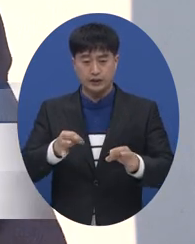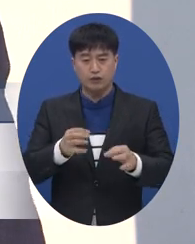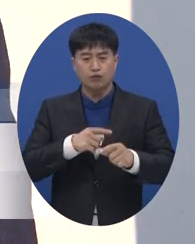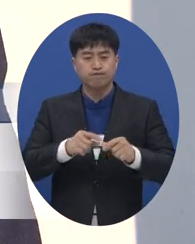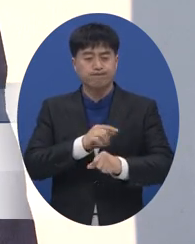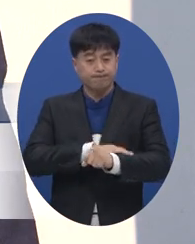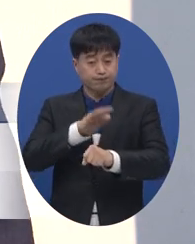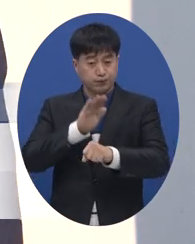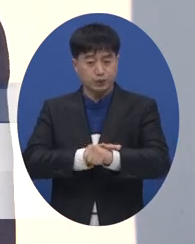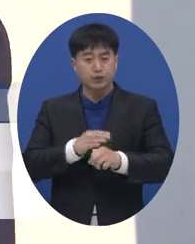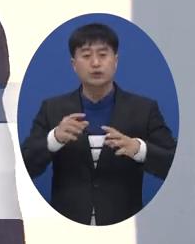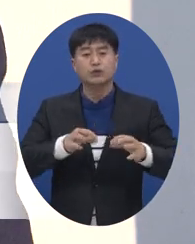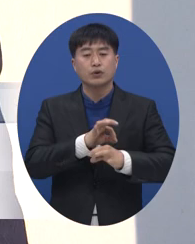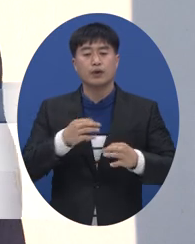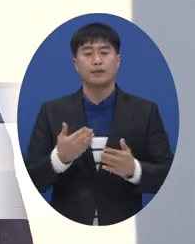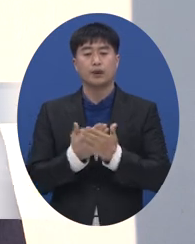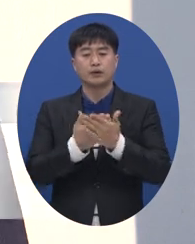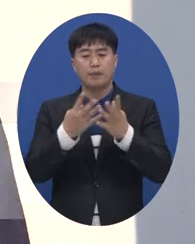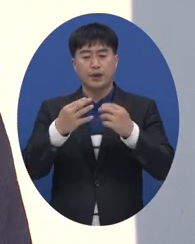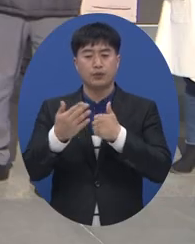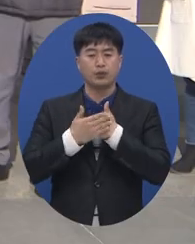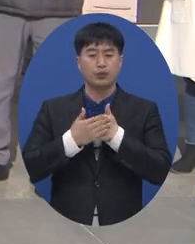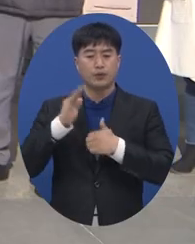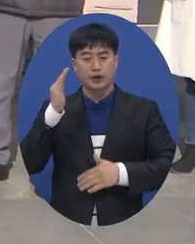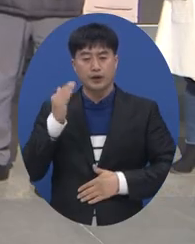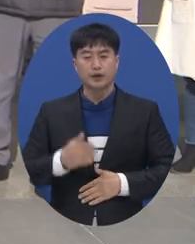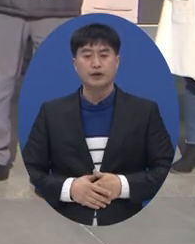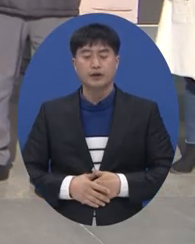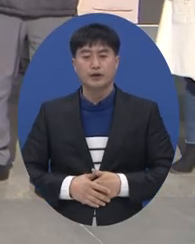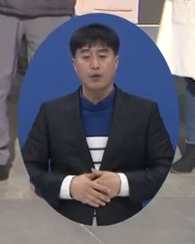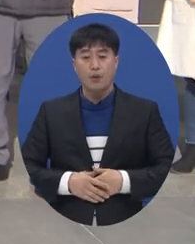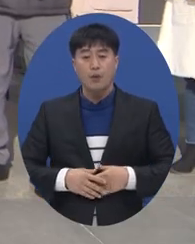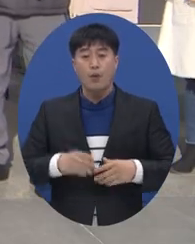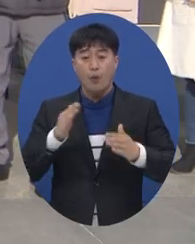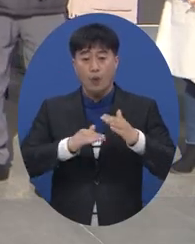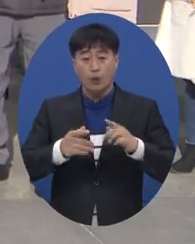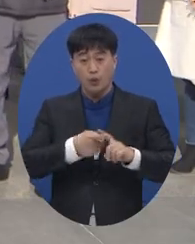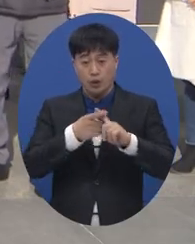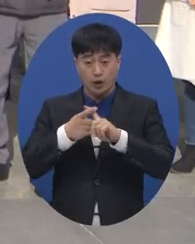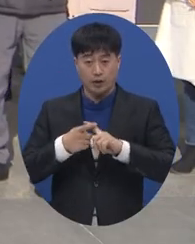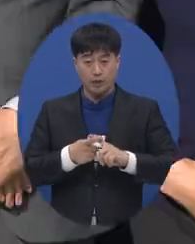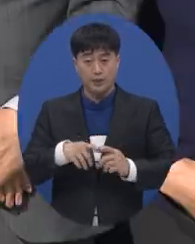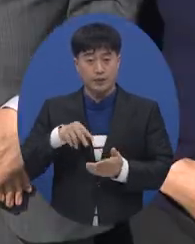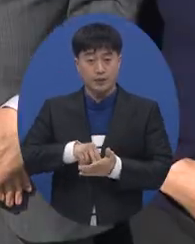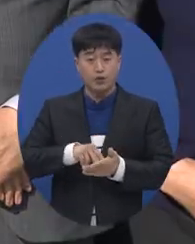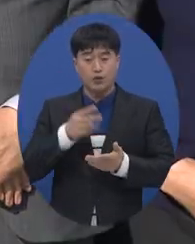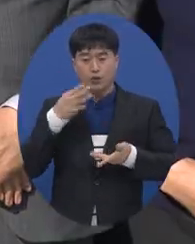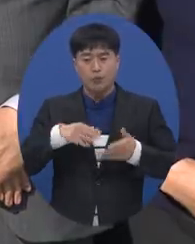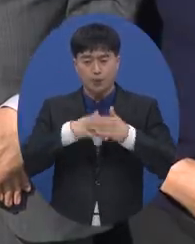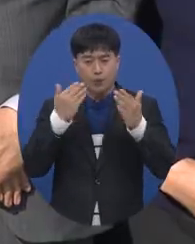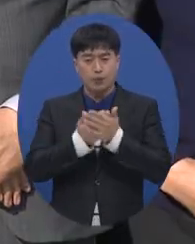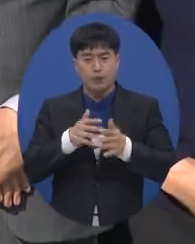더 장사가 잘 되고 지역경제 활성화하는 데 많은 도움이 되겠다. 공동연합회 측은 경기도 전역까지